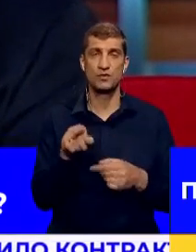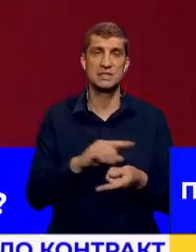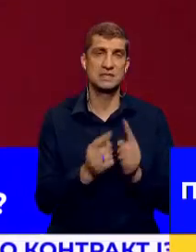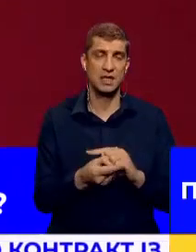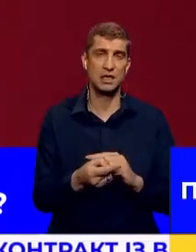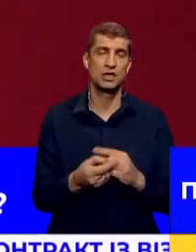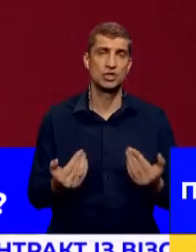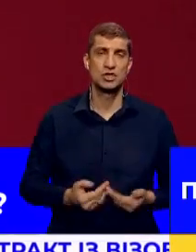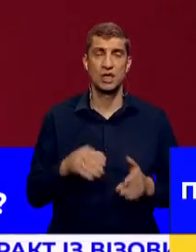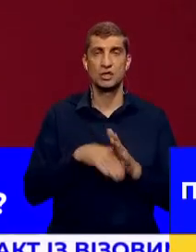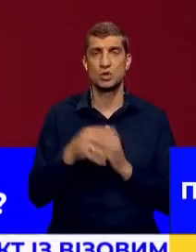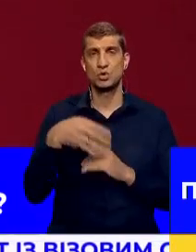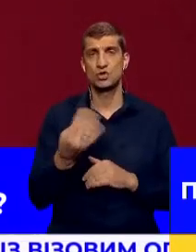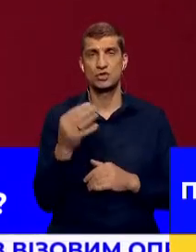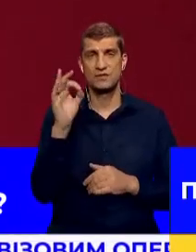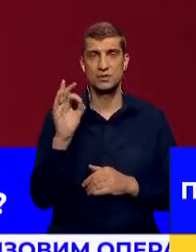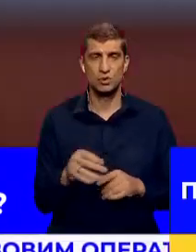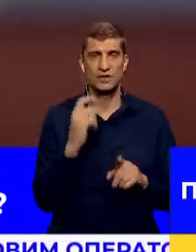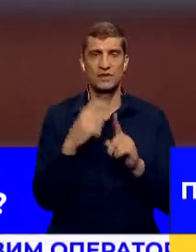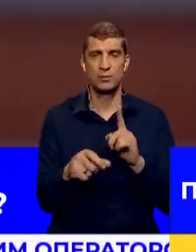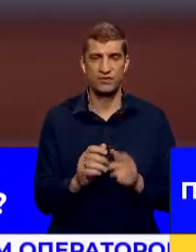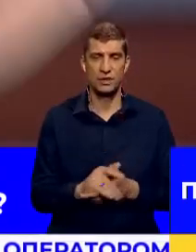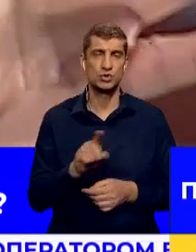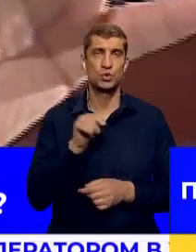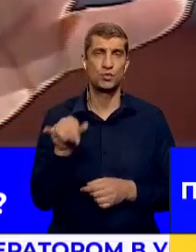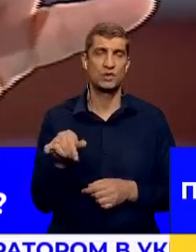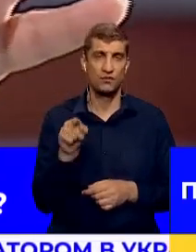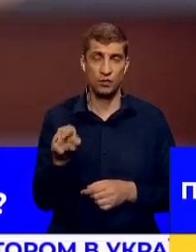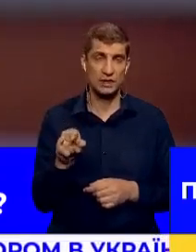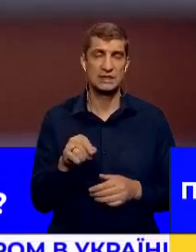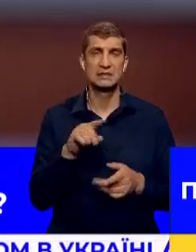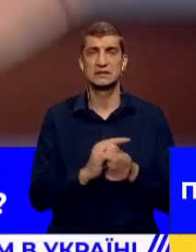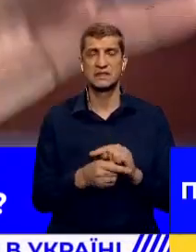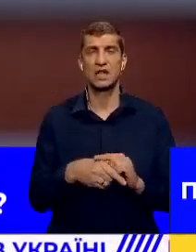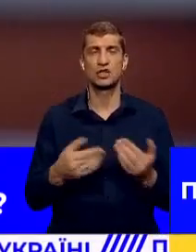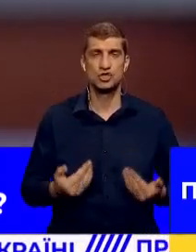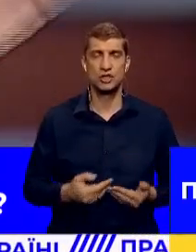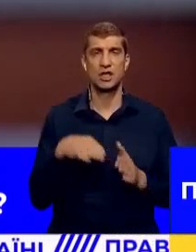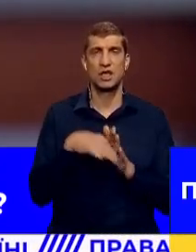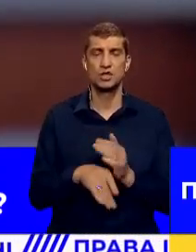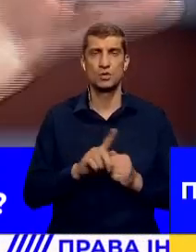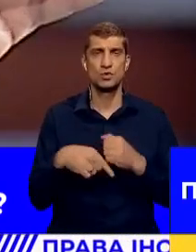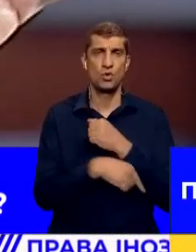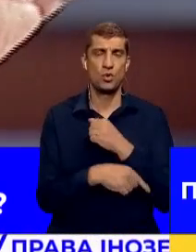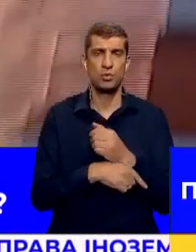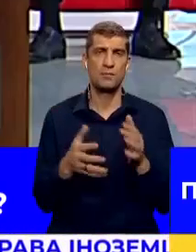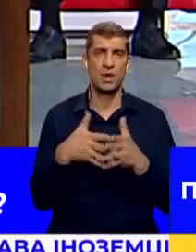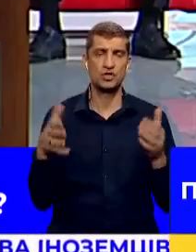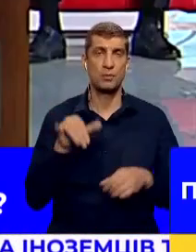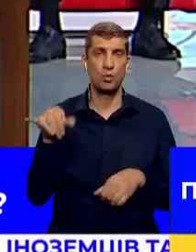гірше. 44% відповіли, що вони стали жити гірше, тому що корупція масштабна у